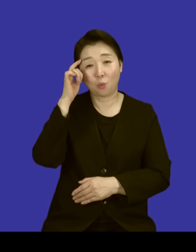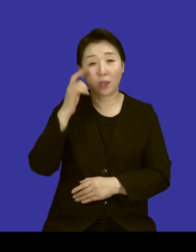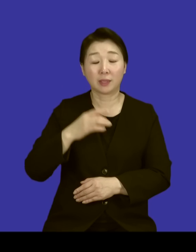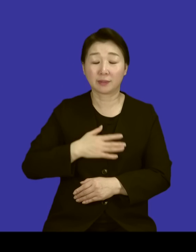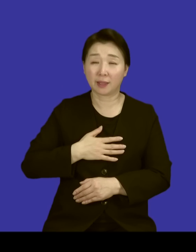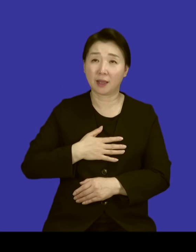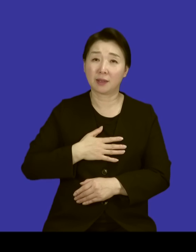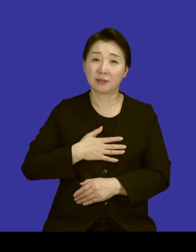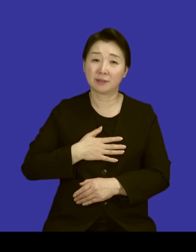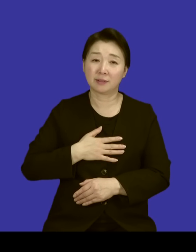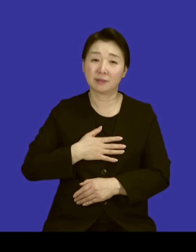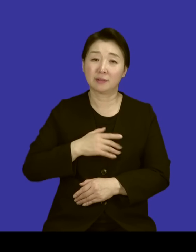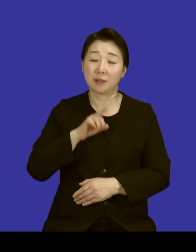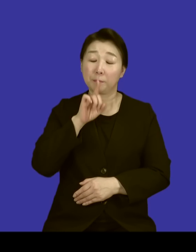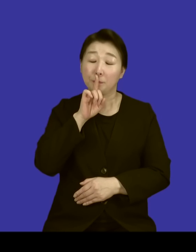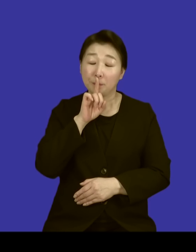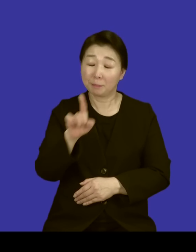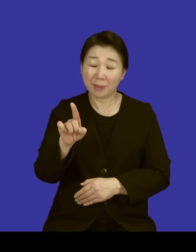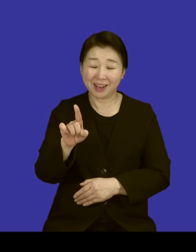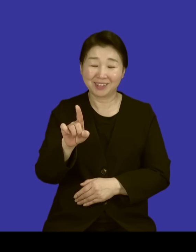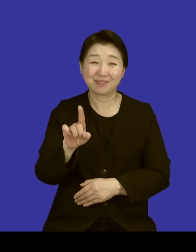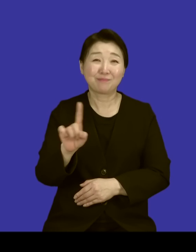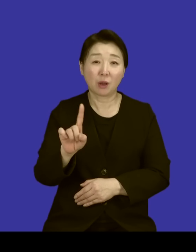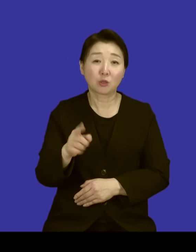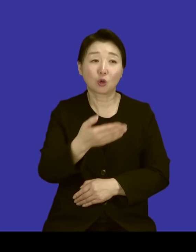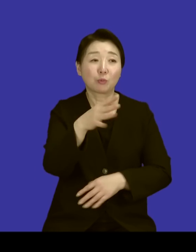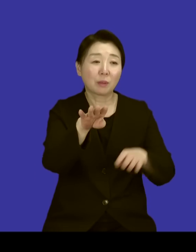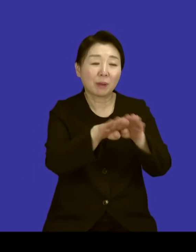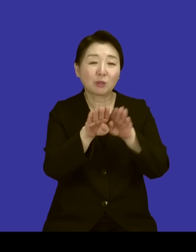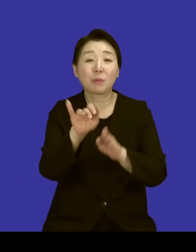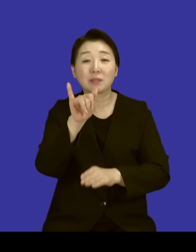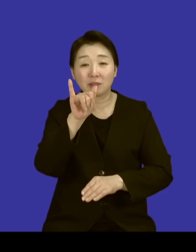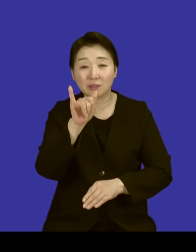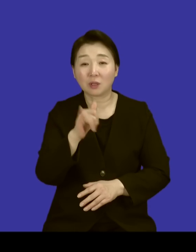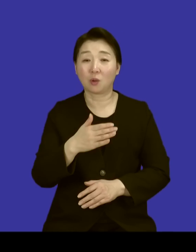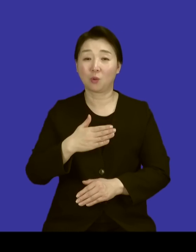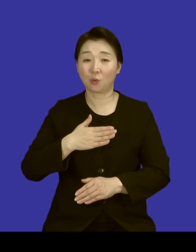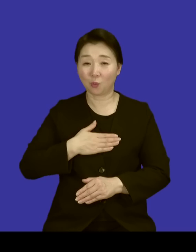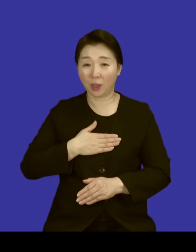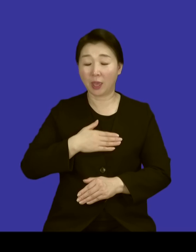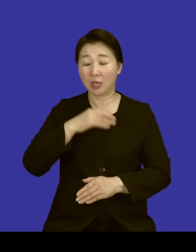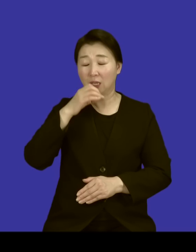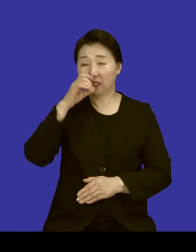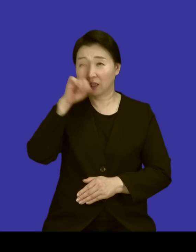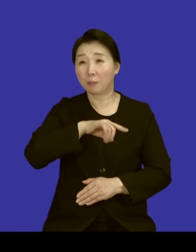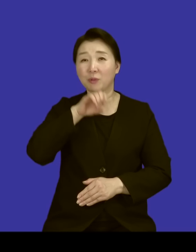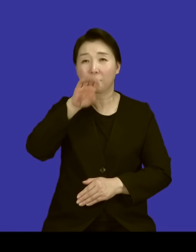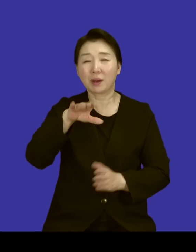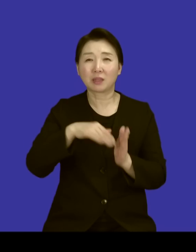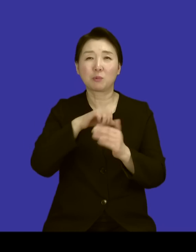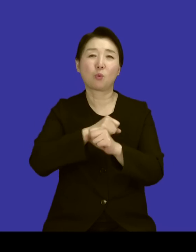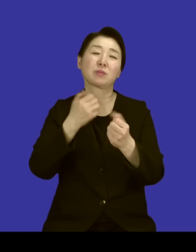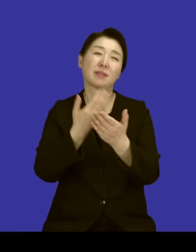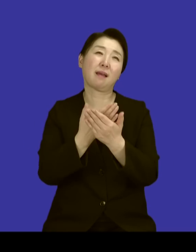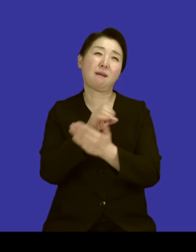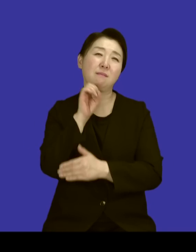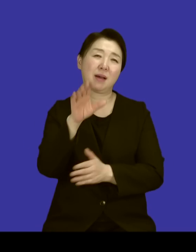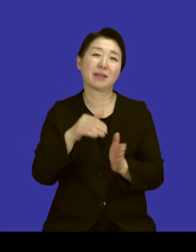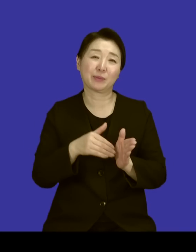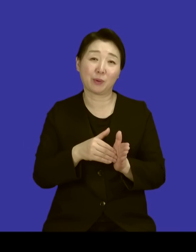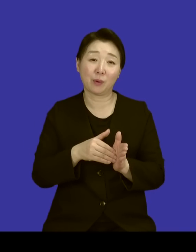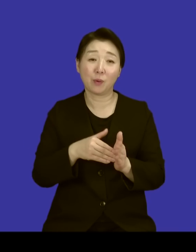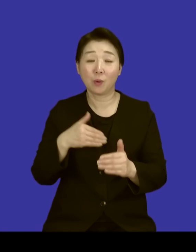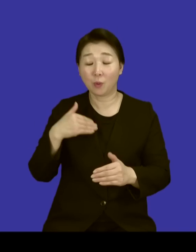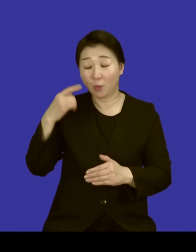치지 않았지만 여러분들의 결석을 제가 어떤 식으로든 좋지 않게 말했다면 용서해달라고. 예. 그래서